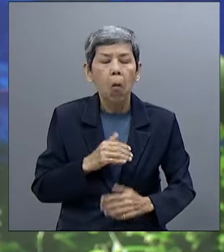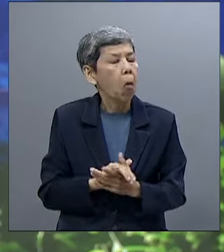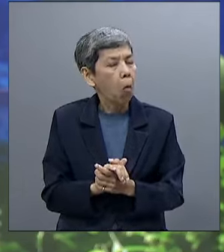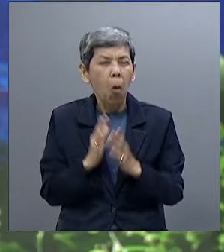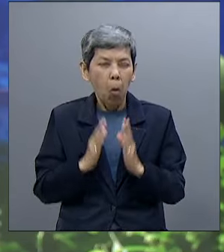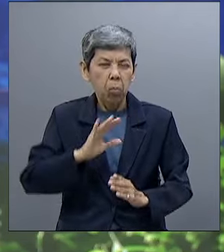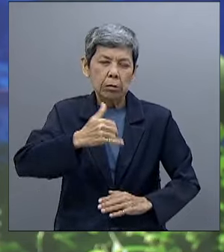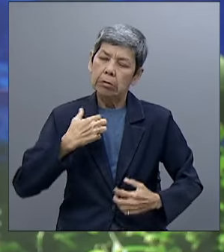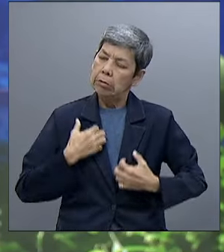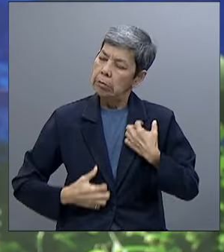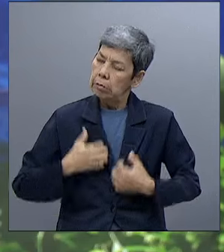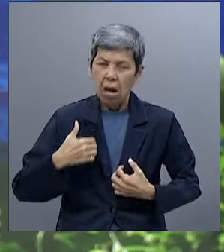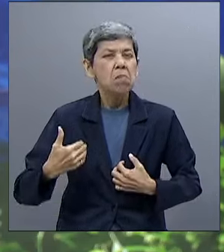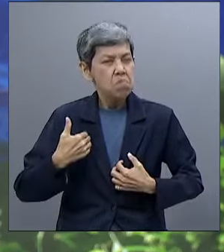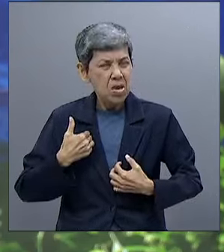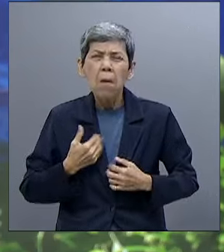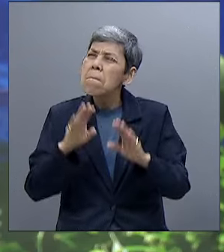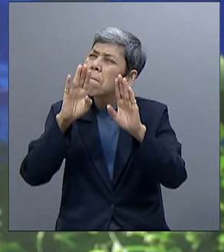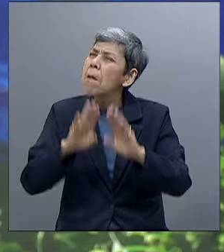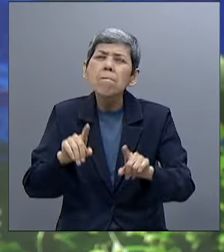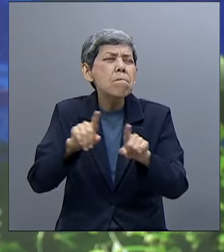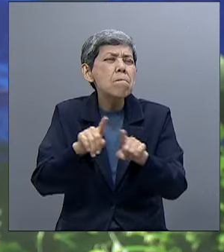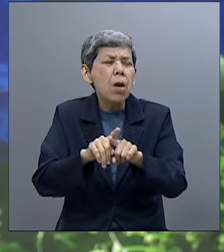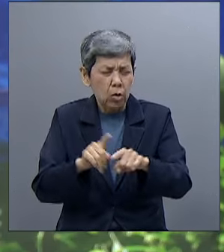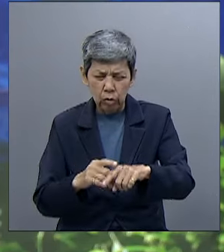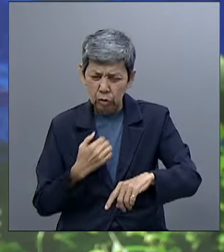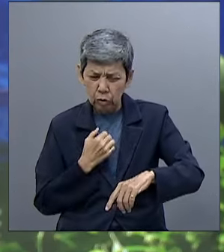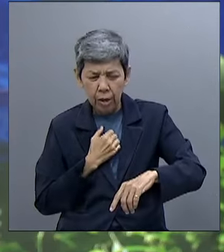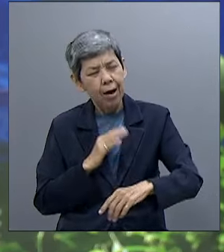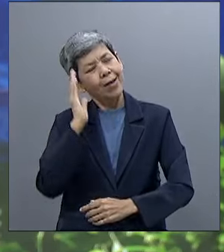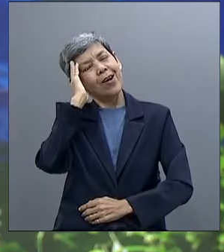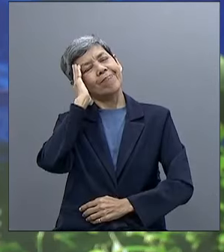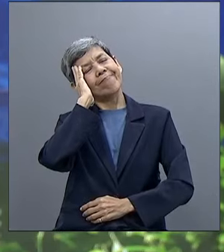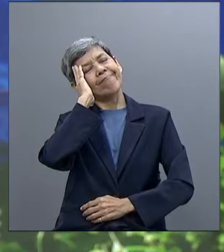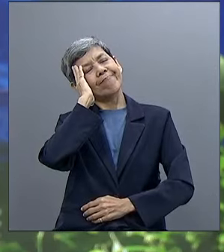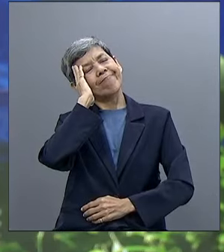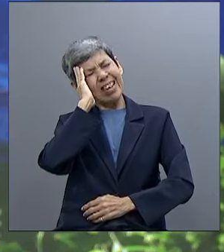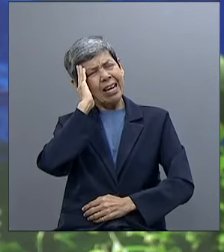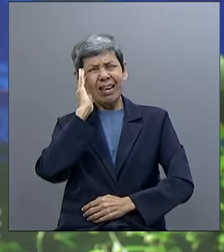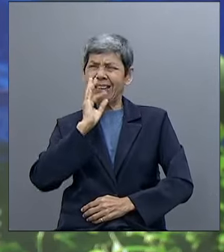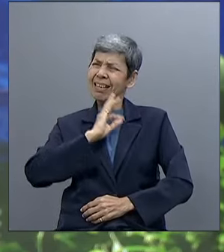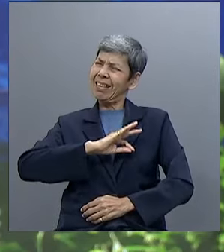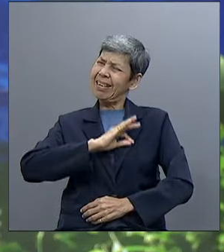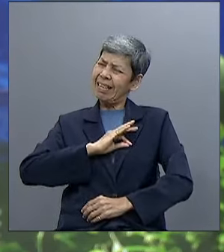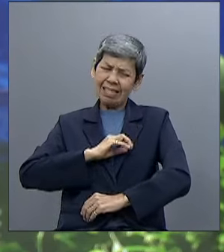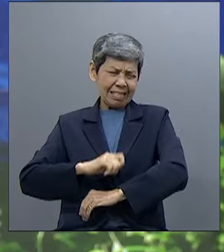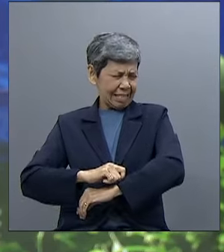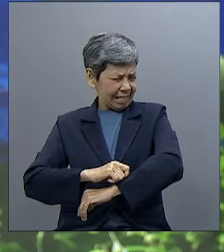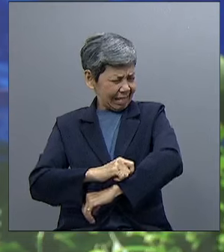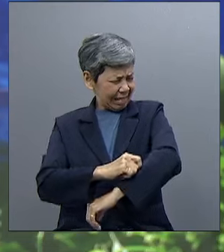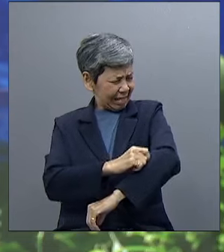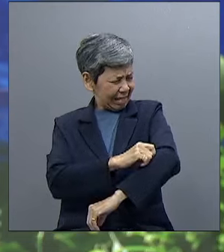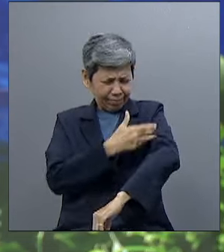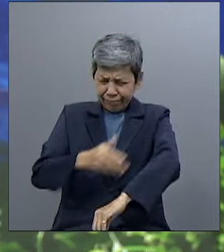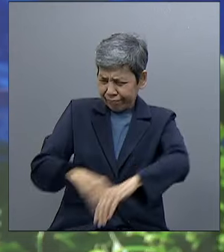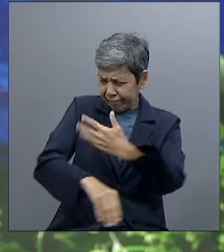คนบางคนเหมือนกันอาการเขาบอกว่ามันจะเหมือนมีอะไรไต่ขาบางทีเรานอนสบายๆอยู่มันจะต้องรู้สึกเหมือนมีอะไรไต่แล้วเราก็จะสะบัดขาเหลือ